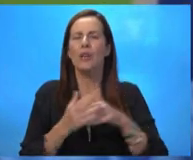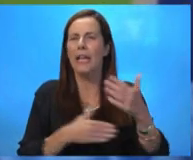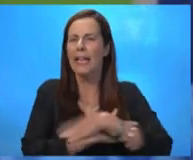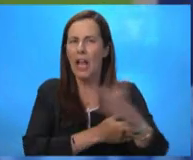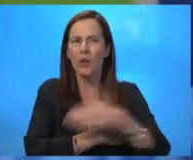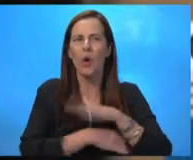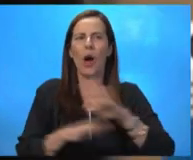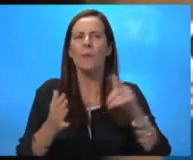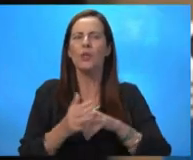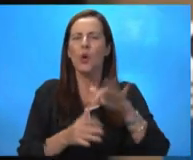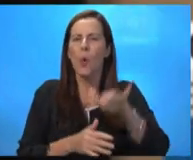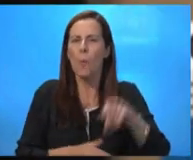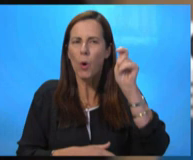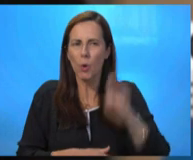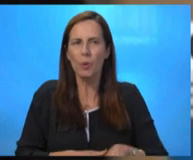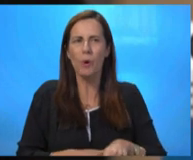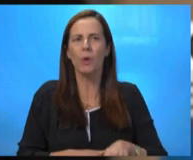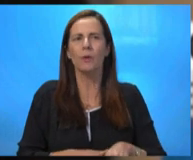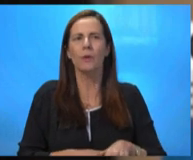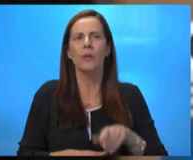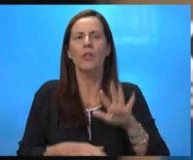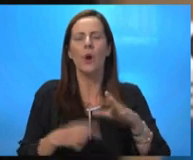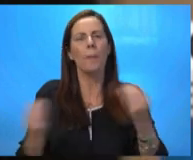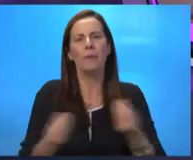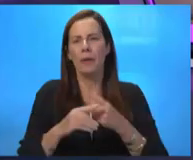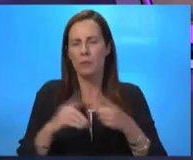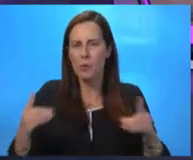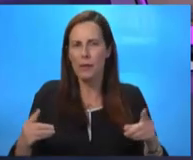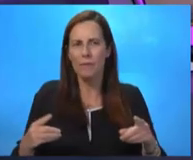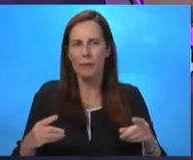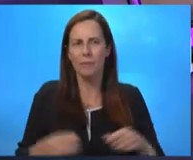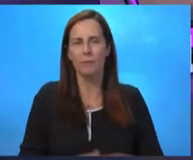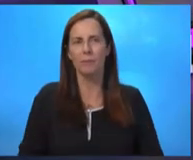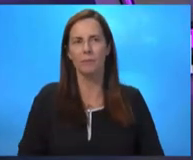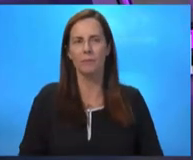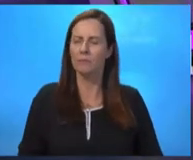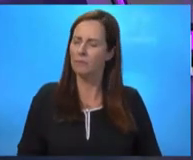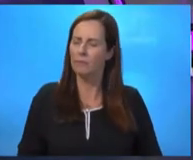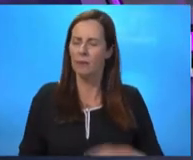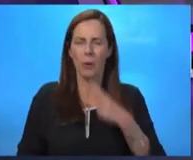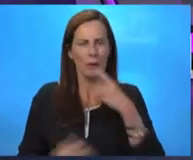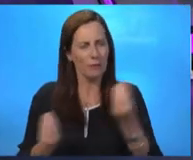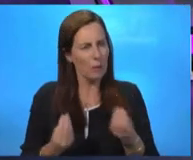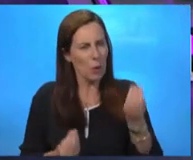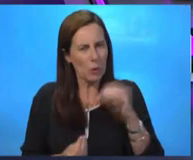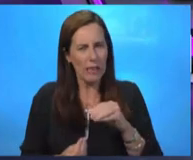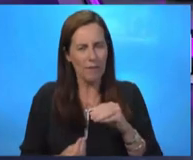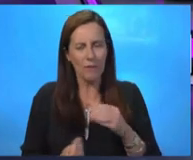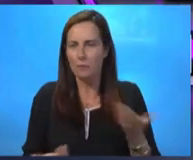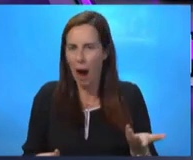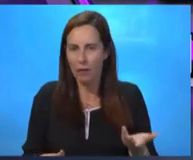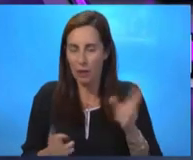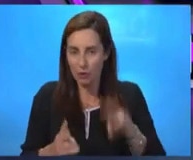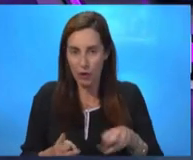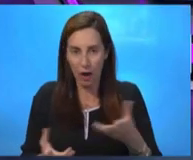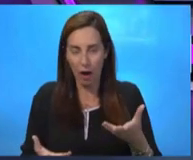just self-checkout in our markets, so many other different things. בוא נדבר על הדברים הנוספים האלה. כלומר, אפשר